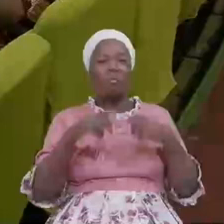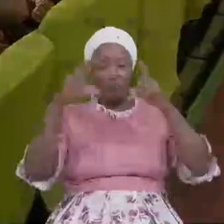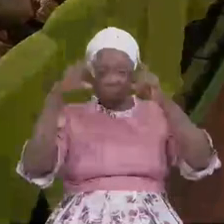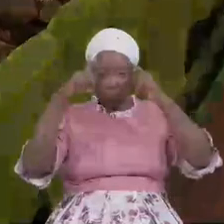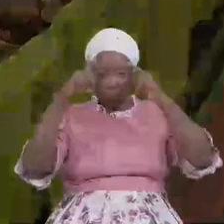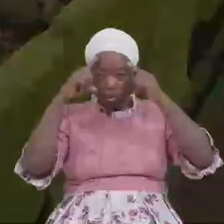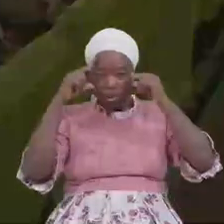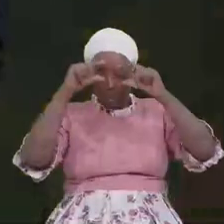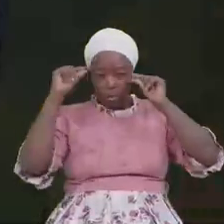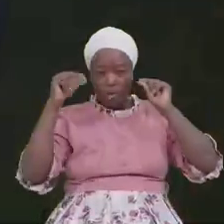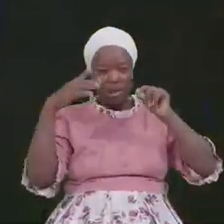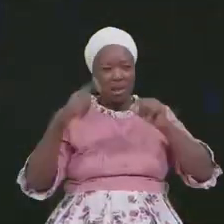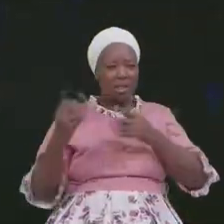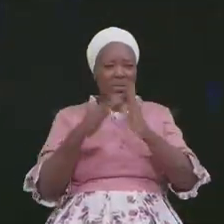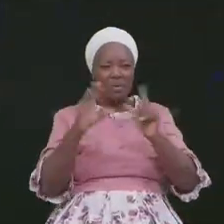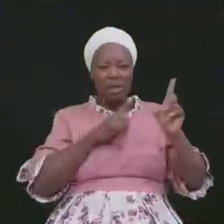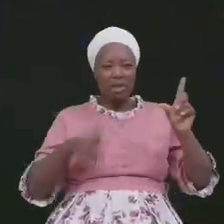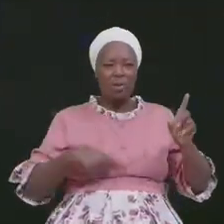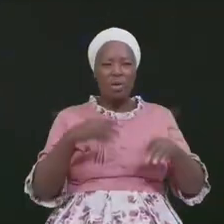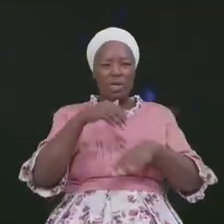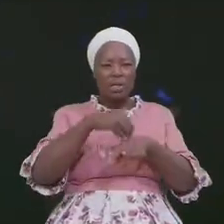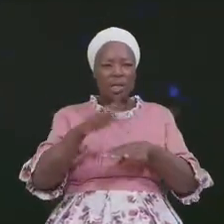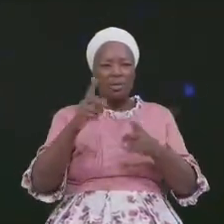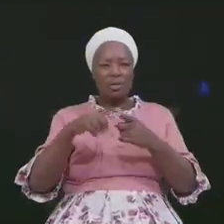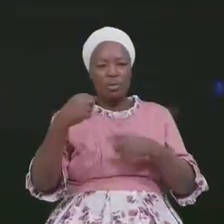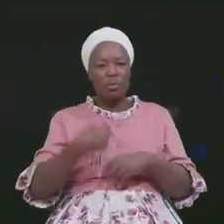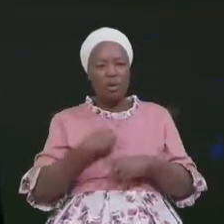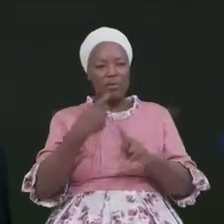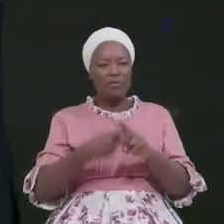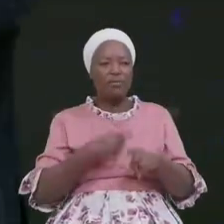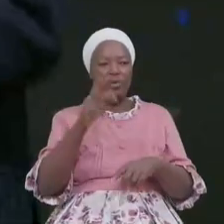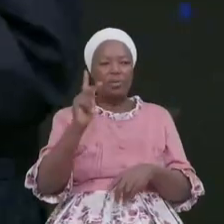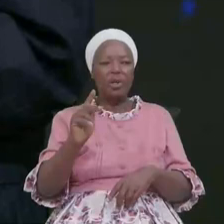de Kadesh Barnéa pour explorer le pays.